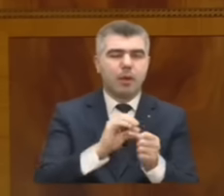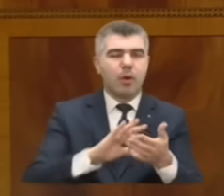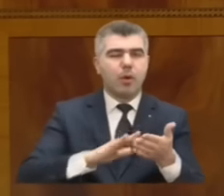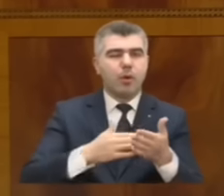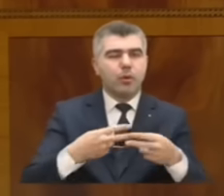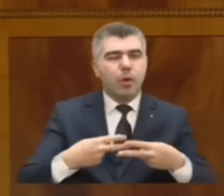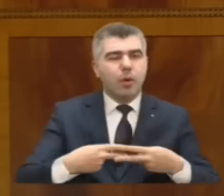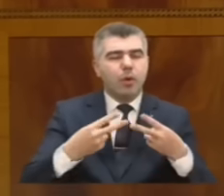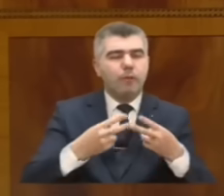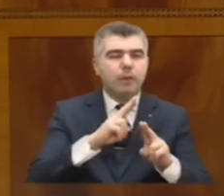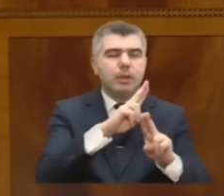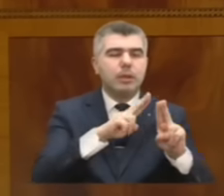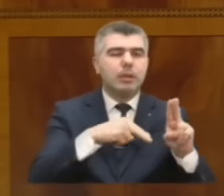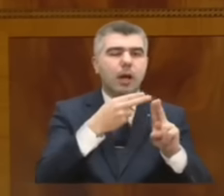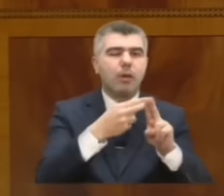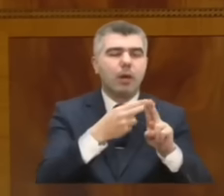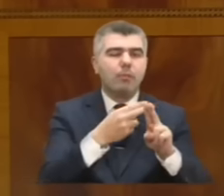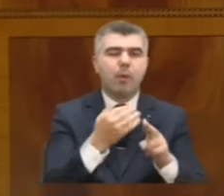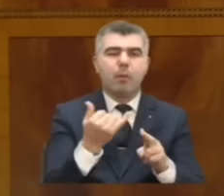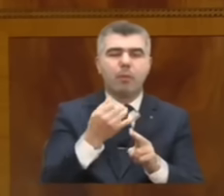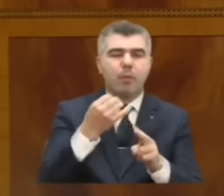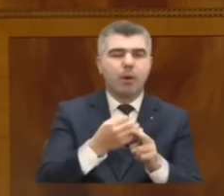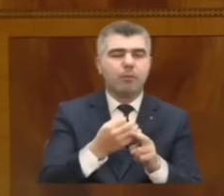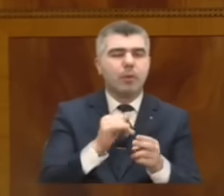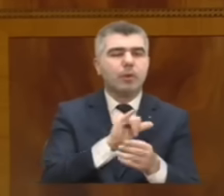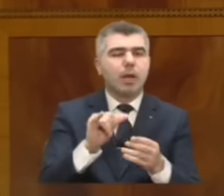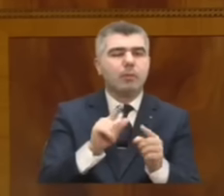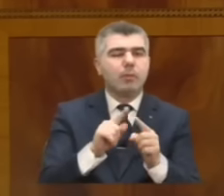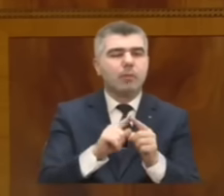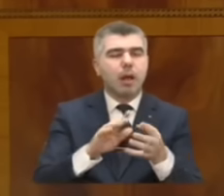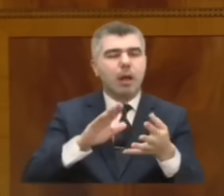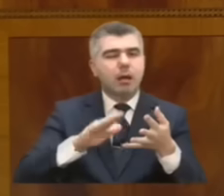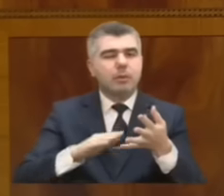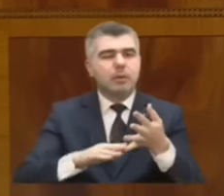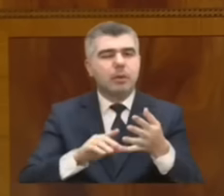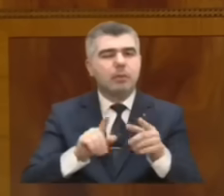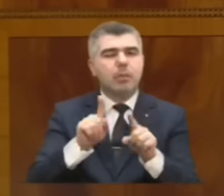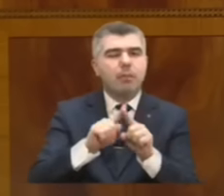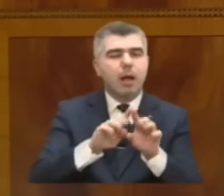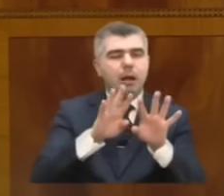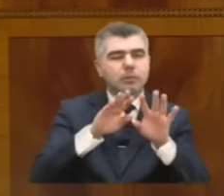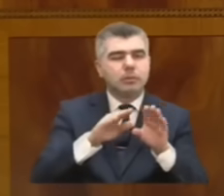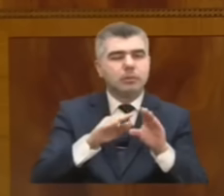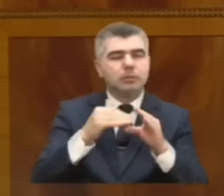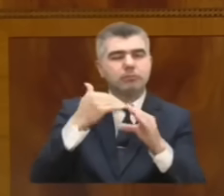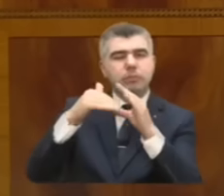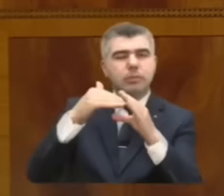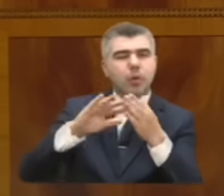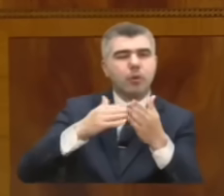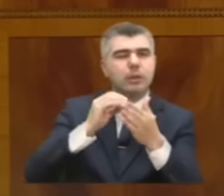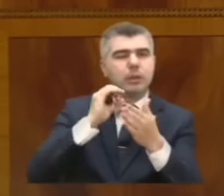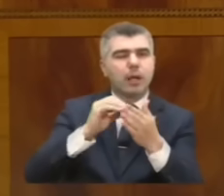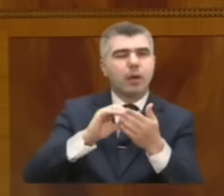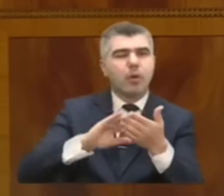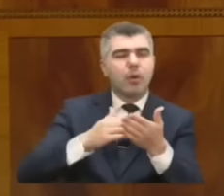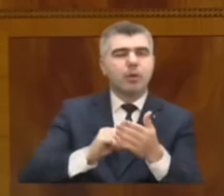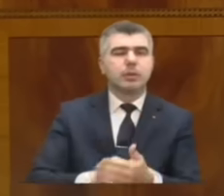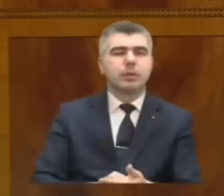أن تتجاوبوا معها وأن لا يكون مصيرها التجاهل كما في المقترحات التي تقدمت بها المعارضة